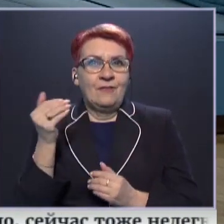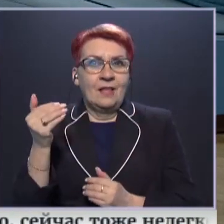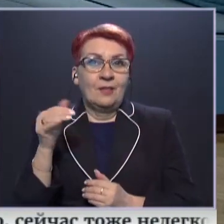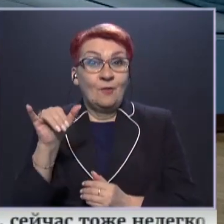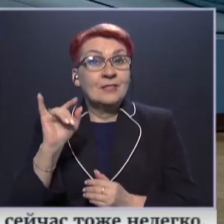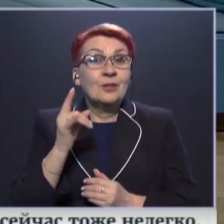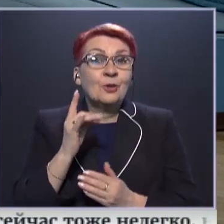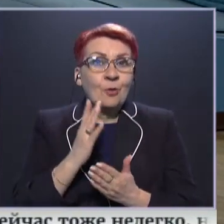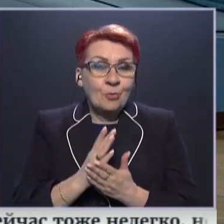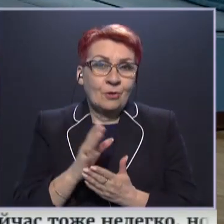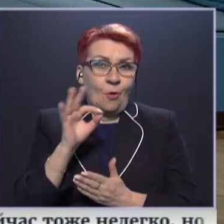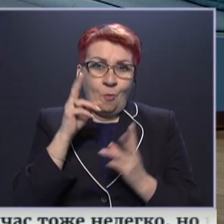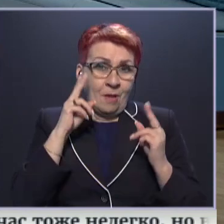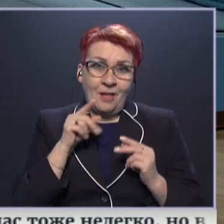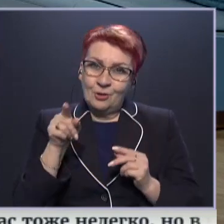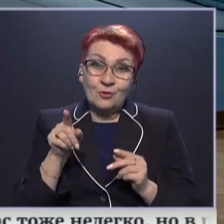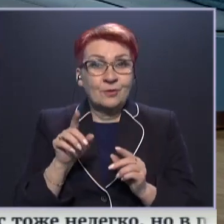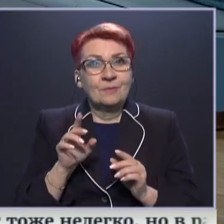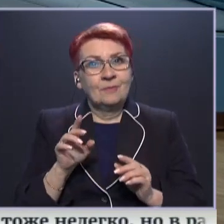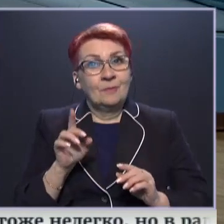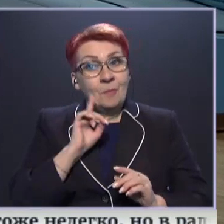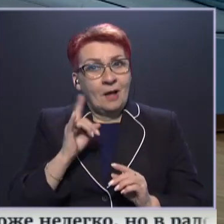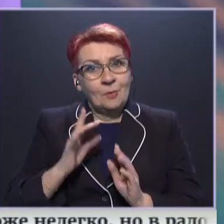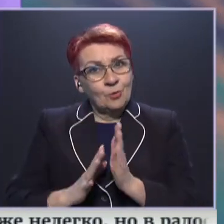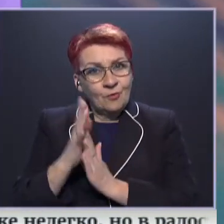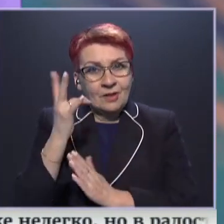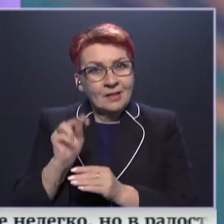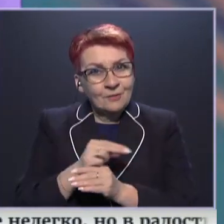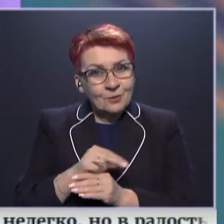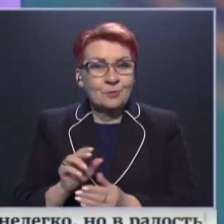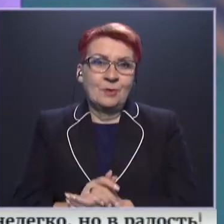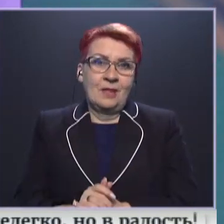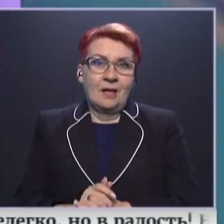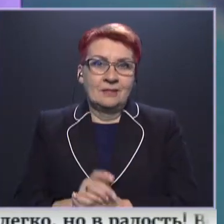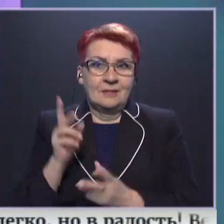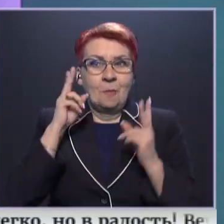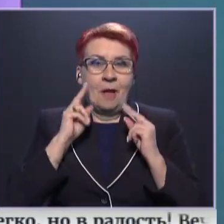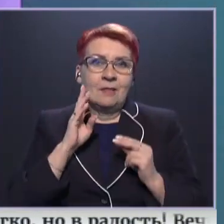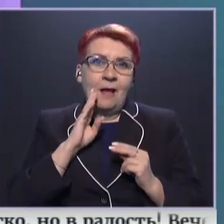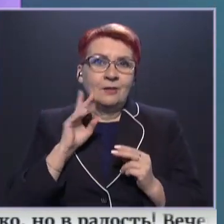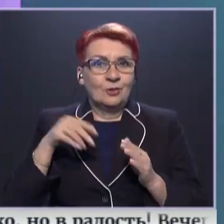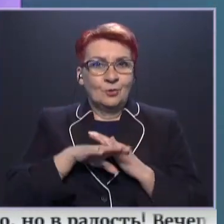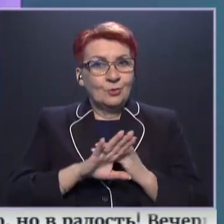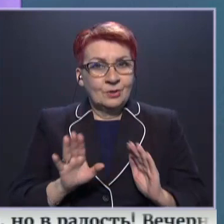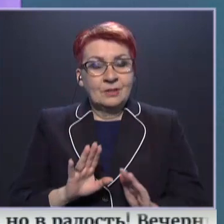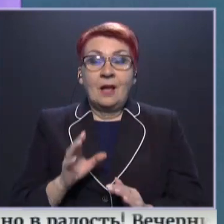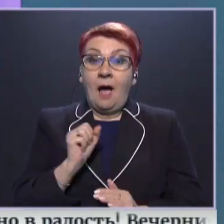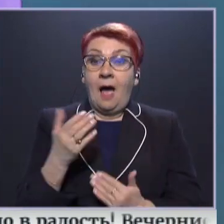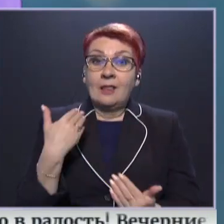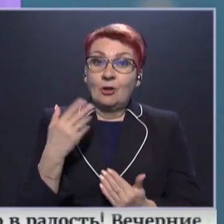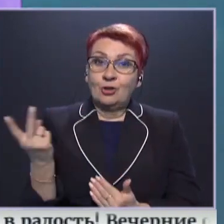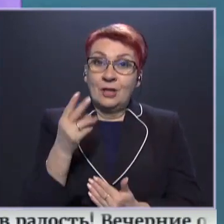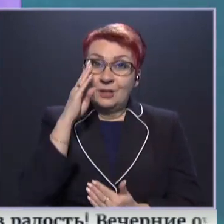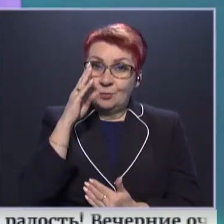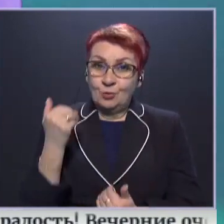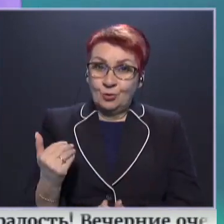вас ребенок, а о монашестве речь не идет, пока ребенок не вырастет. И все-таки есть какие-то отношения. Конечно, отношения